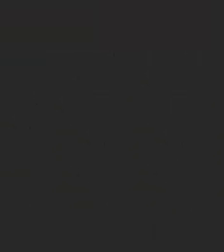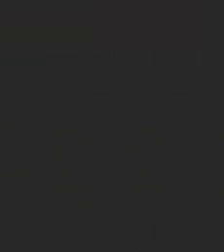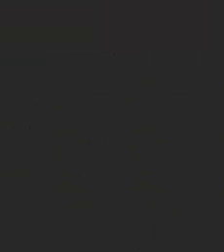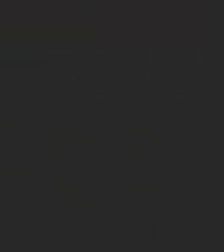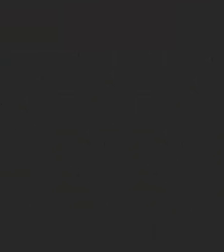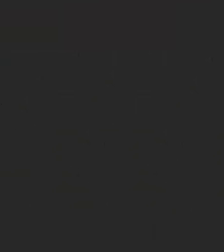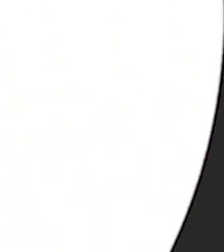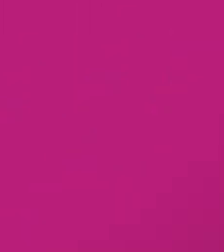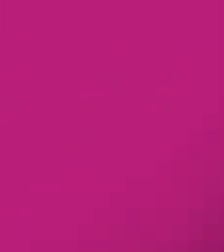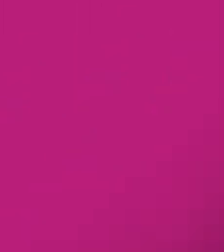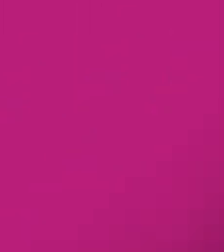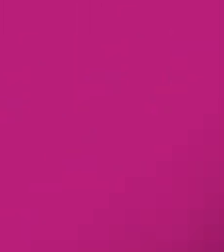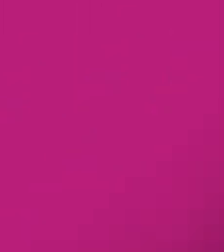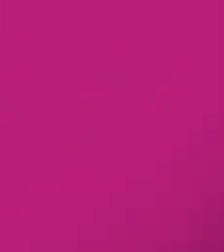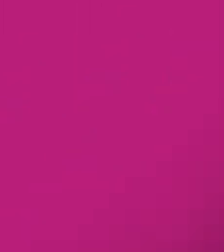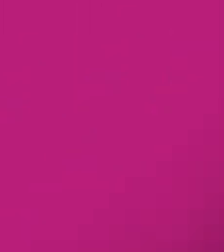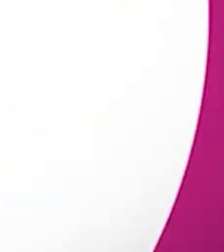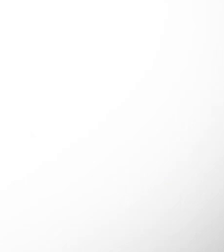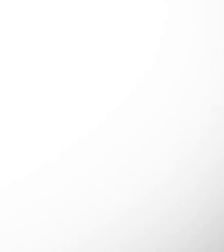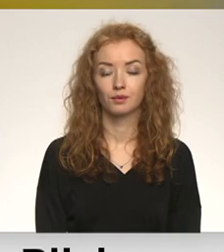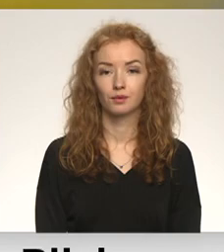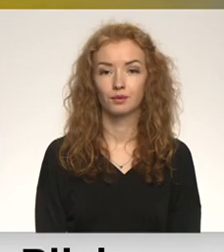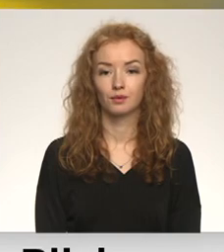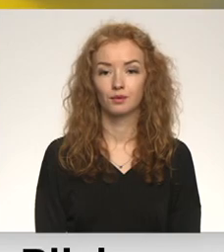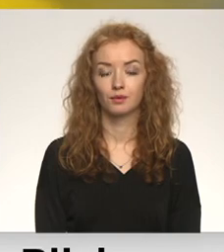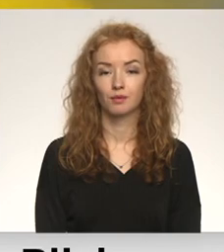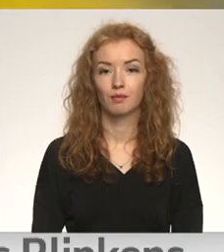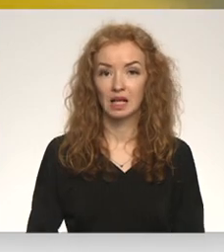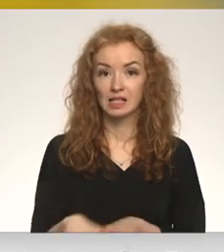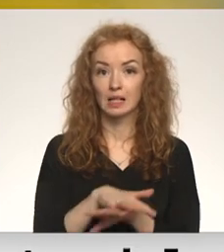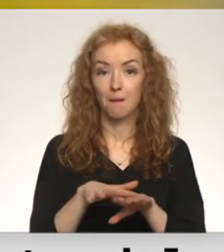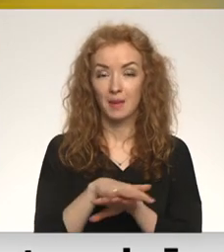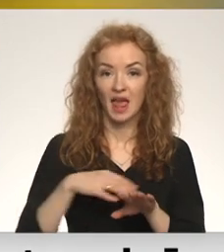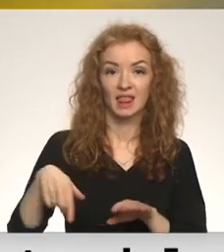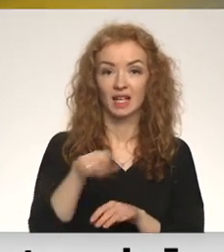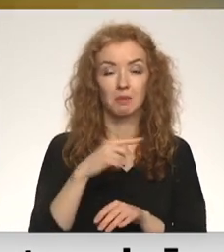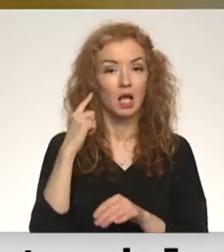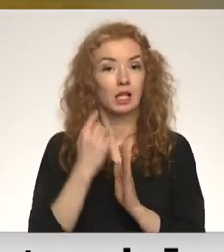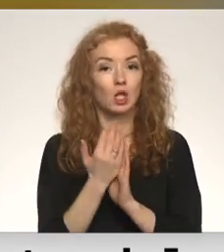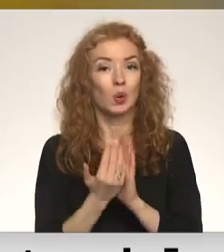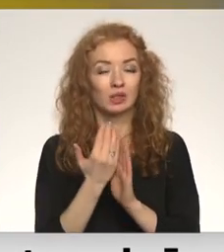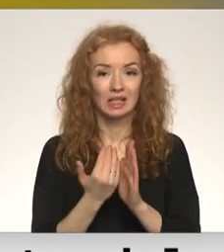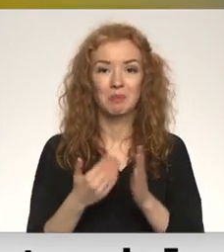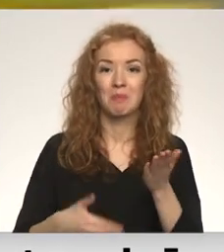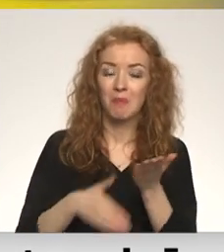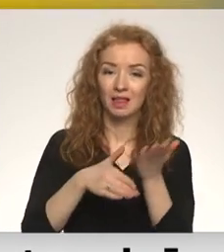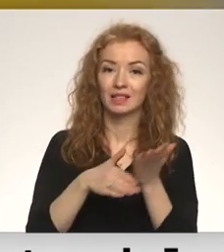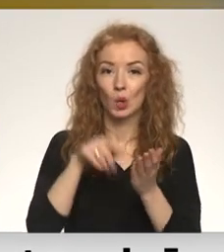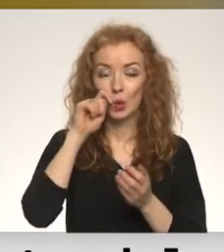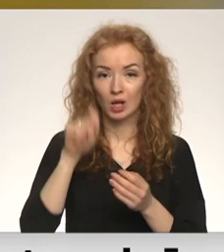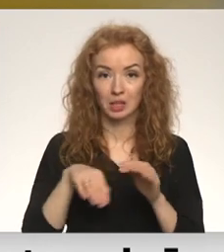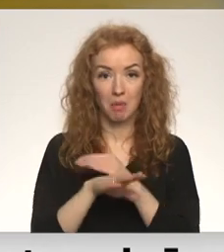Re, viss ēters ir te! Sabiedrības atsaucība izrādot vēlmi palīdzēt Ukrainas bēgļiem